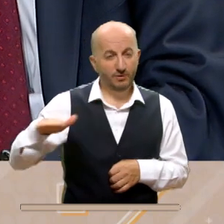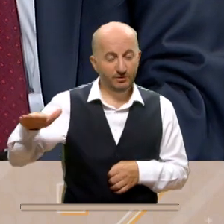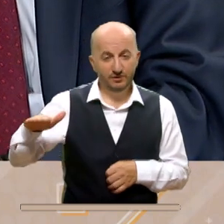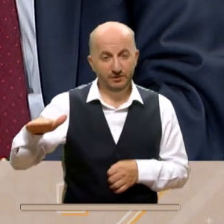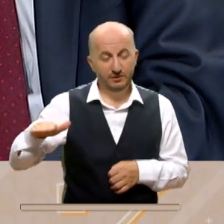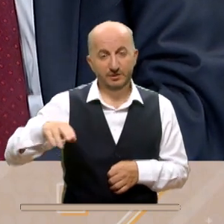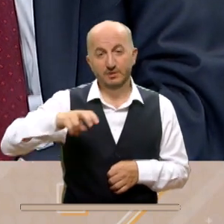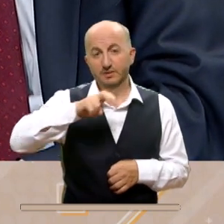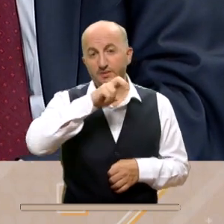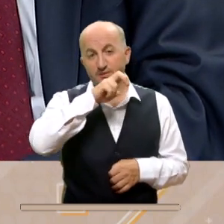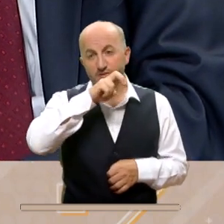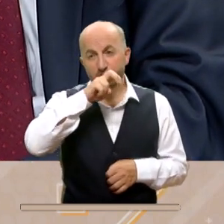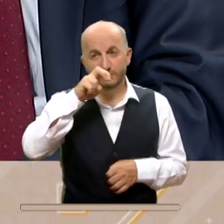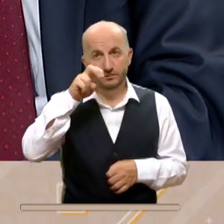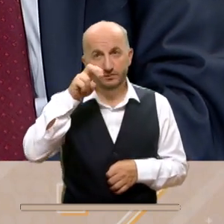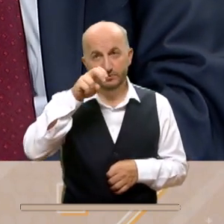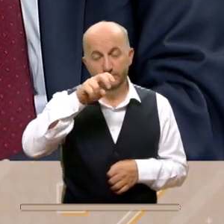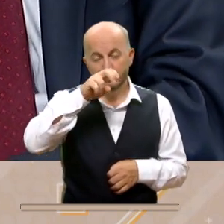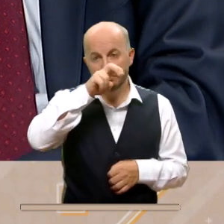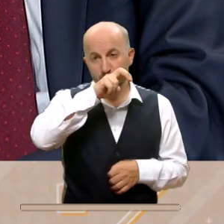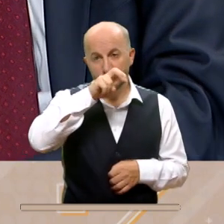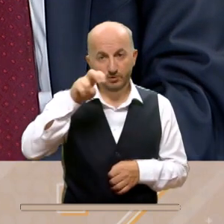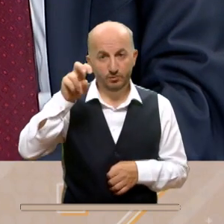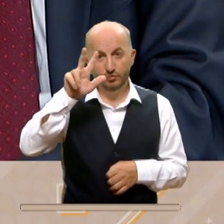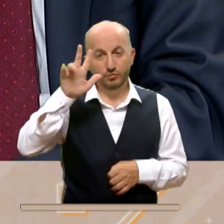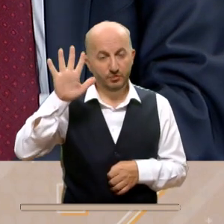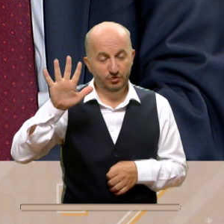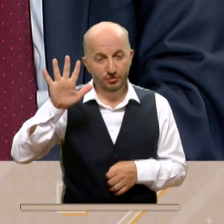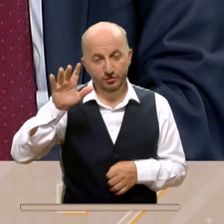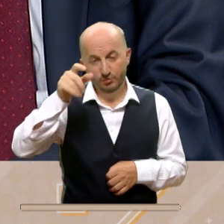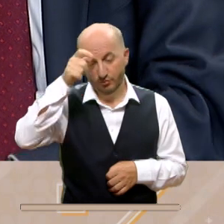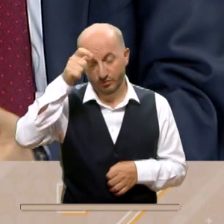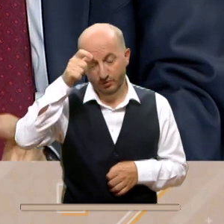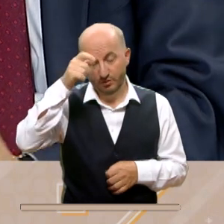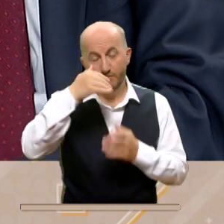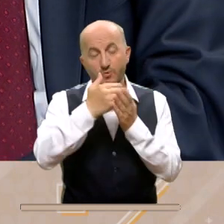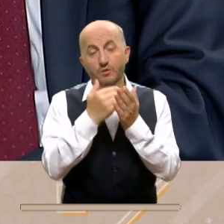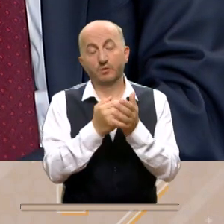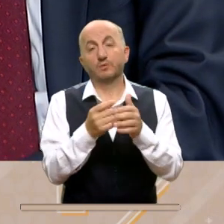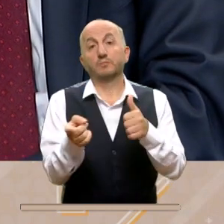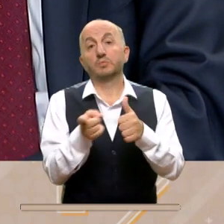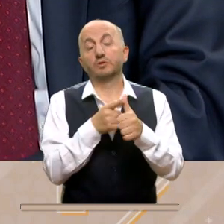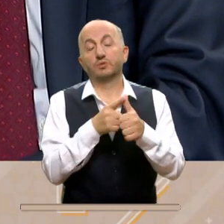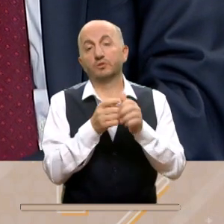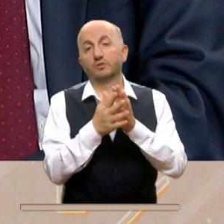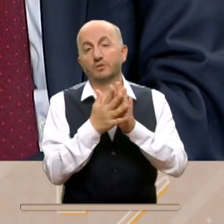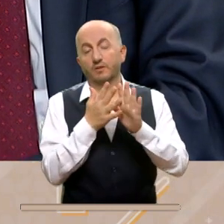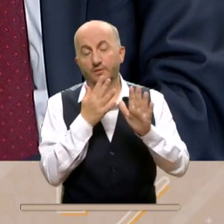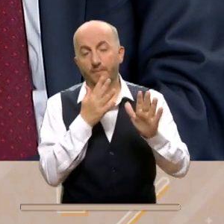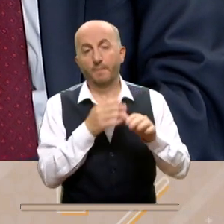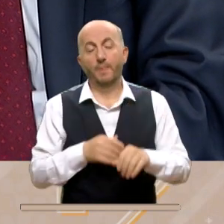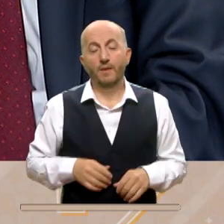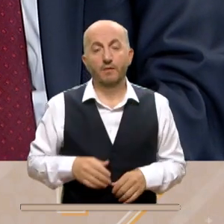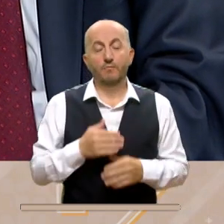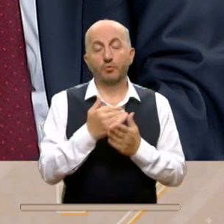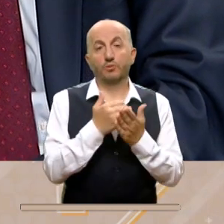öğrenci 835. sözelde Türkiye. Çok iyi. 835.si. Programımız birinci sırada yer almakta. Programımızın